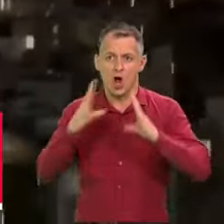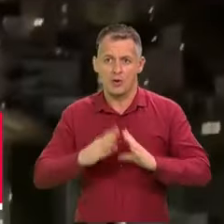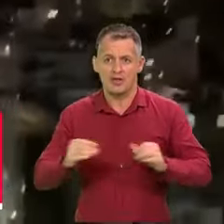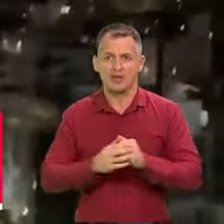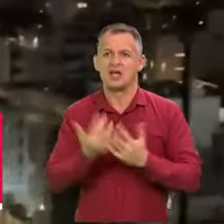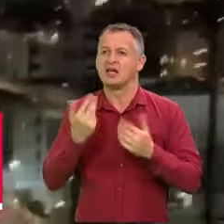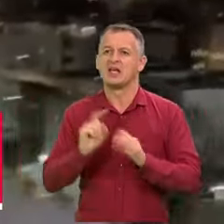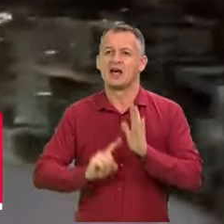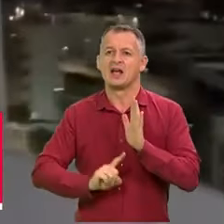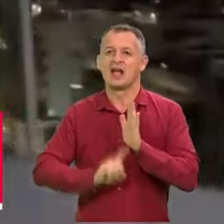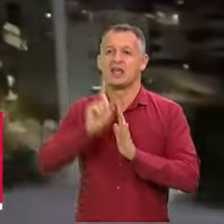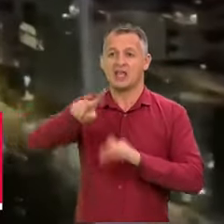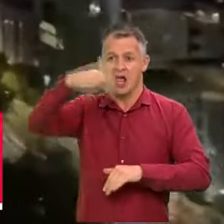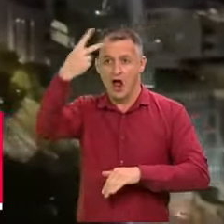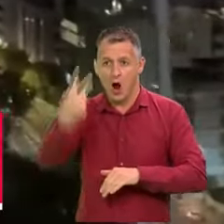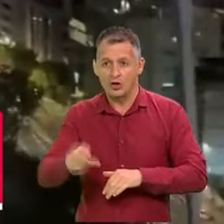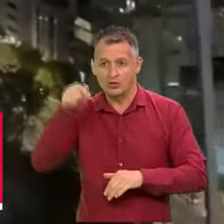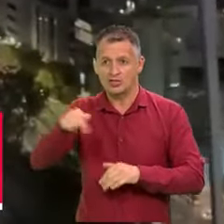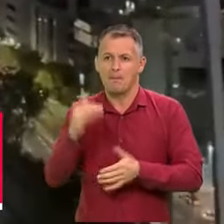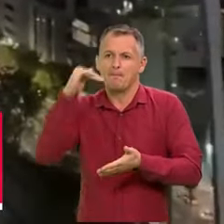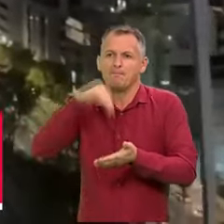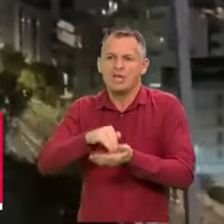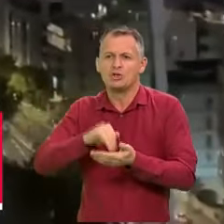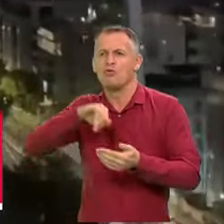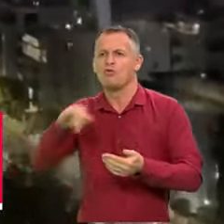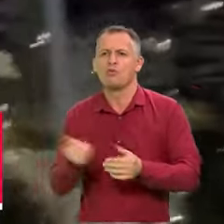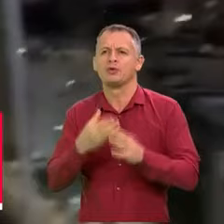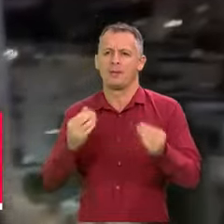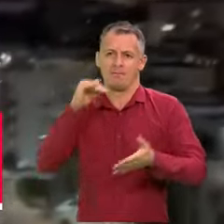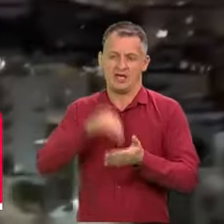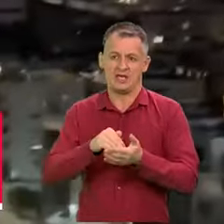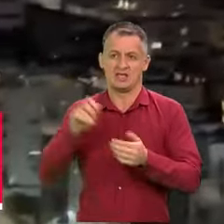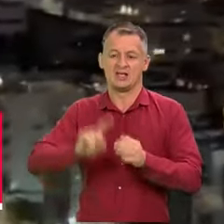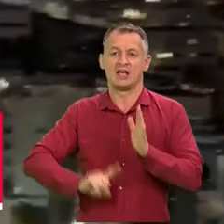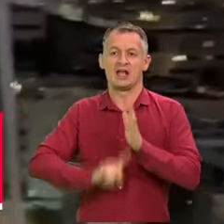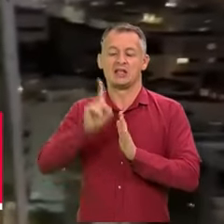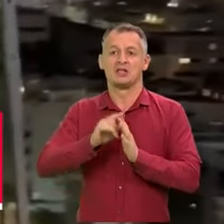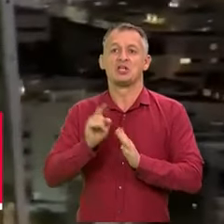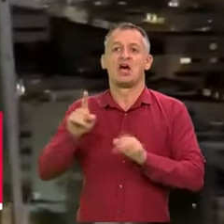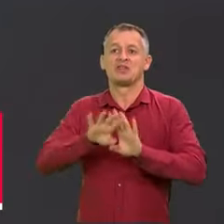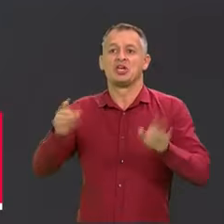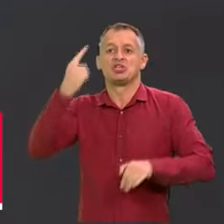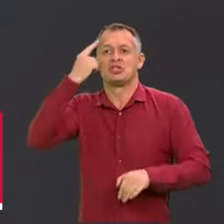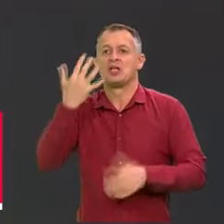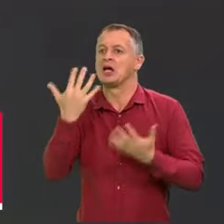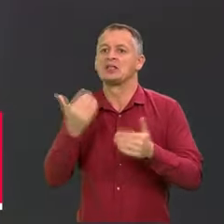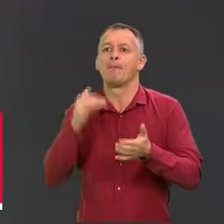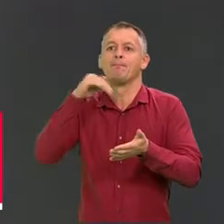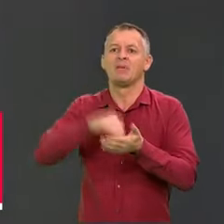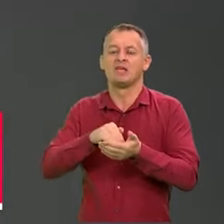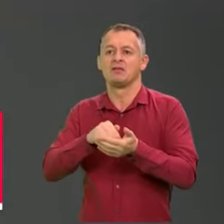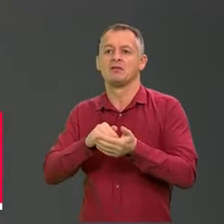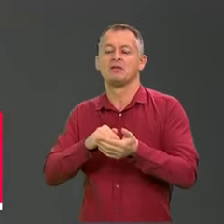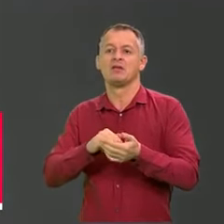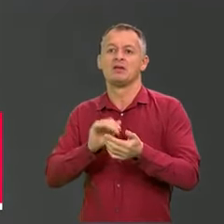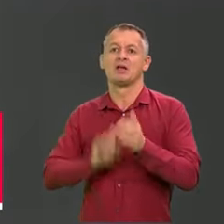acest an de zile, mii și mii de rachete. Doar atâta se știe că se trag cu rachete, dar nu se știe câte mii de rachete.